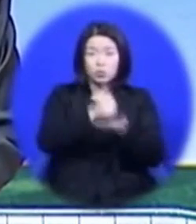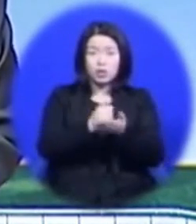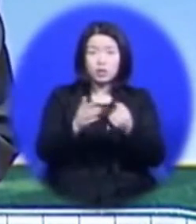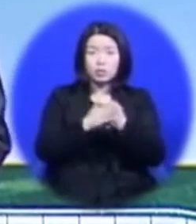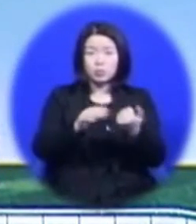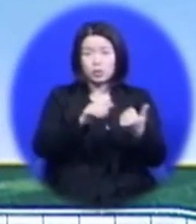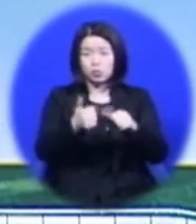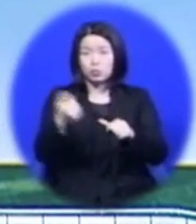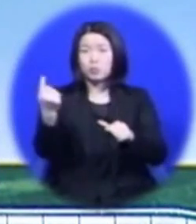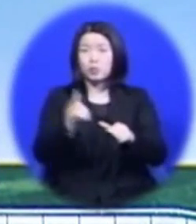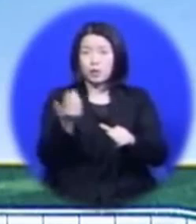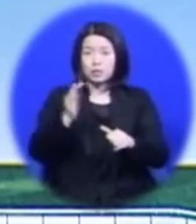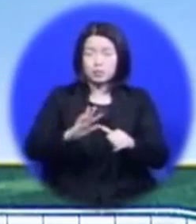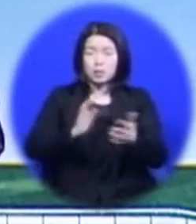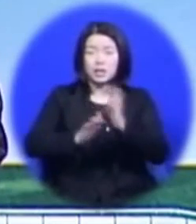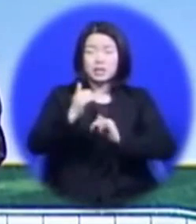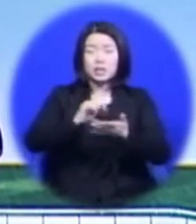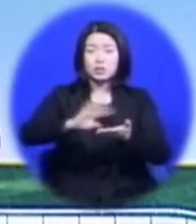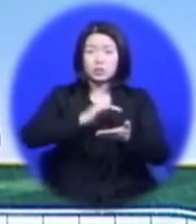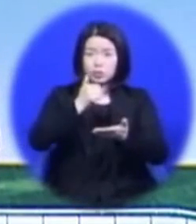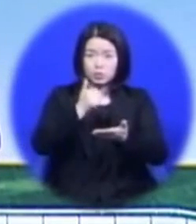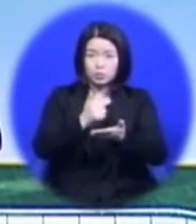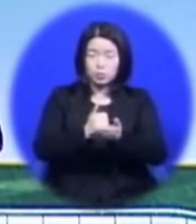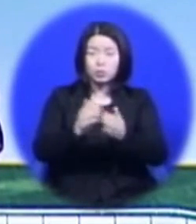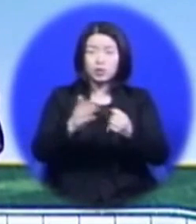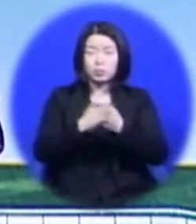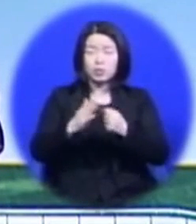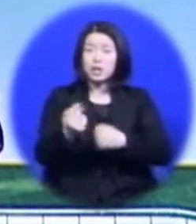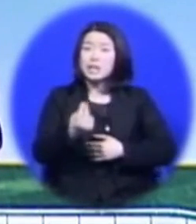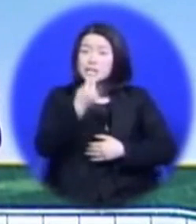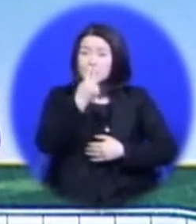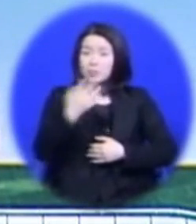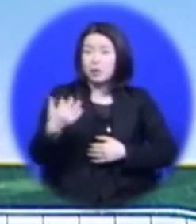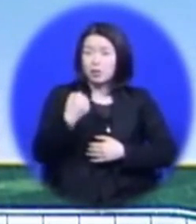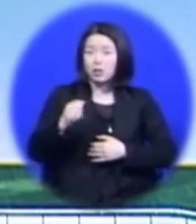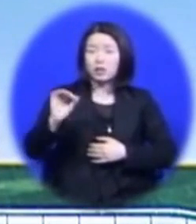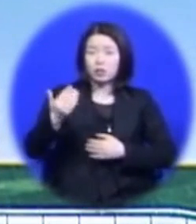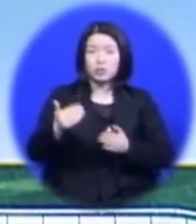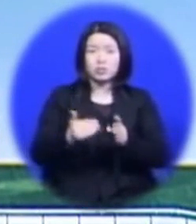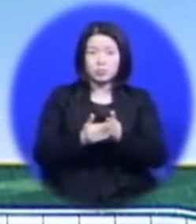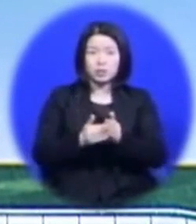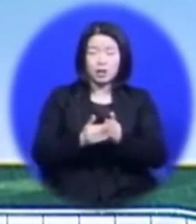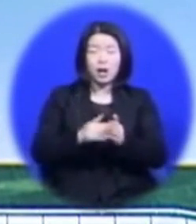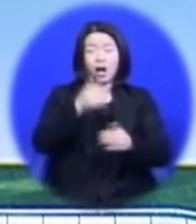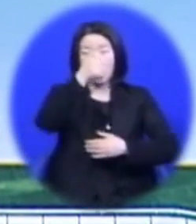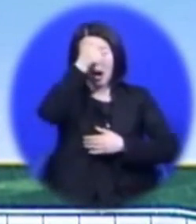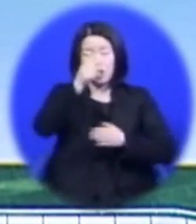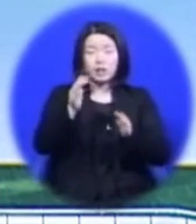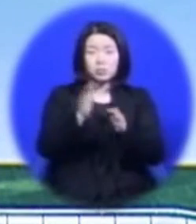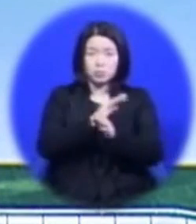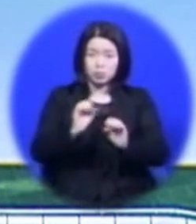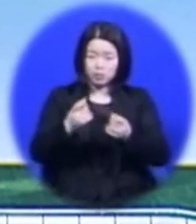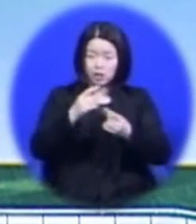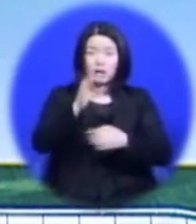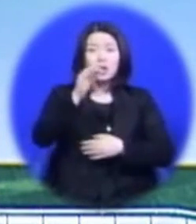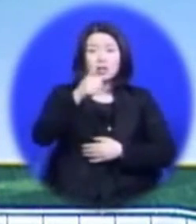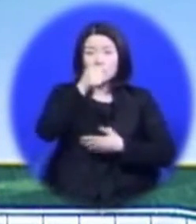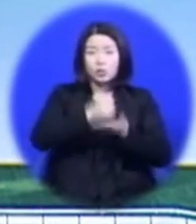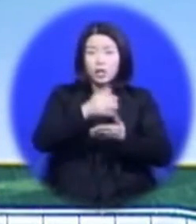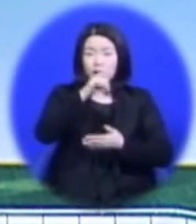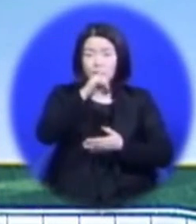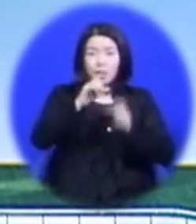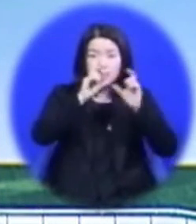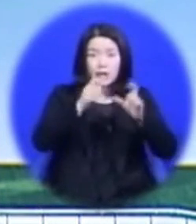임하였으나 예수 그리스도 때문에 생명을 얻게 되었습니다. 아담으로 인하여 유죄 판결이 내려졌지만 예수